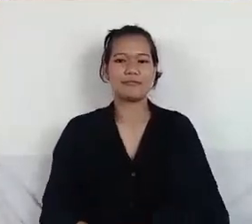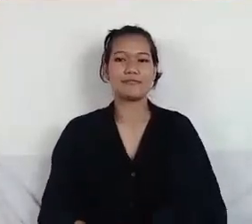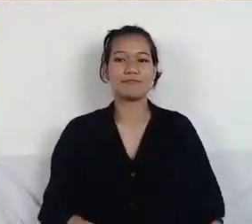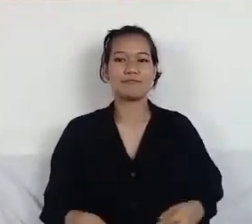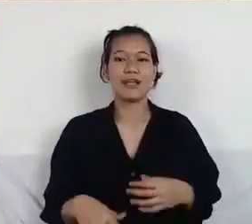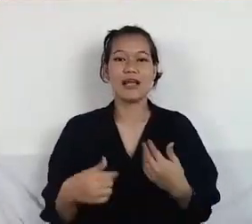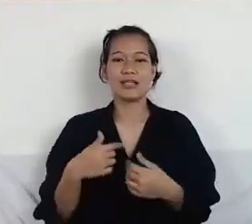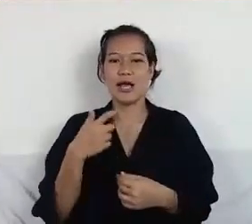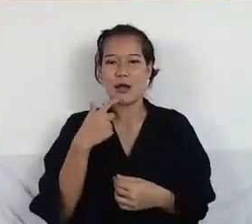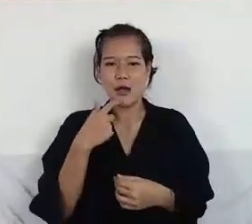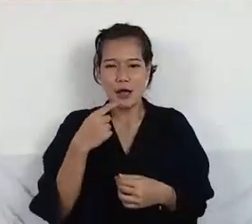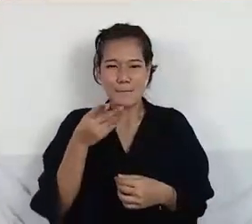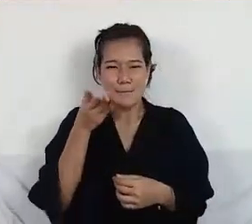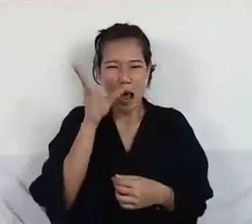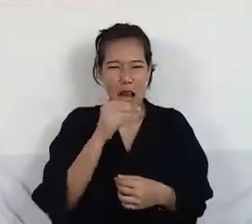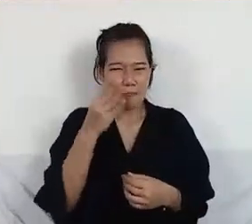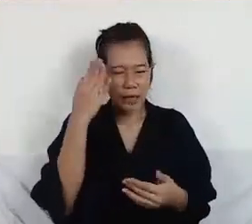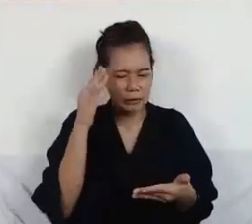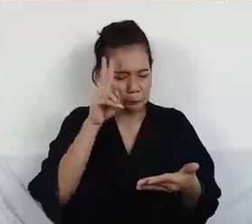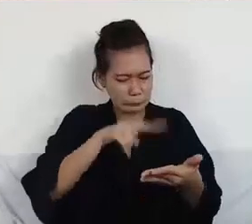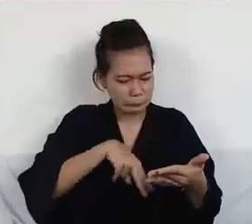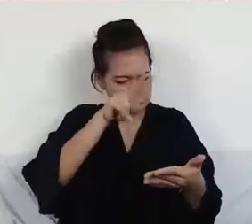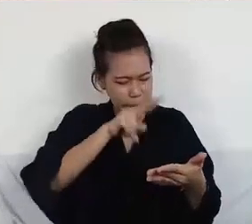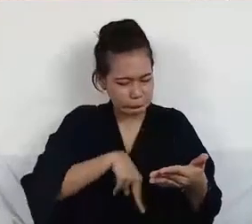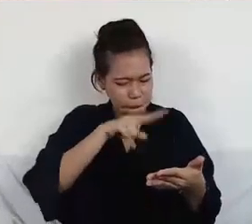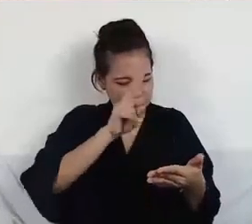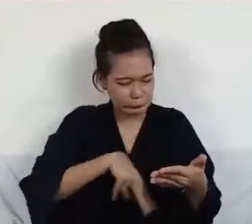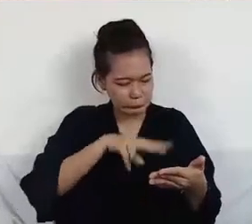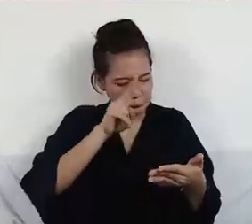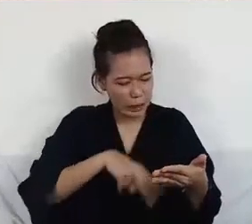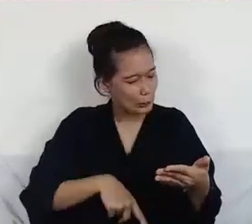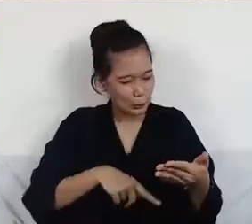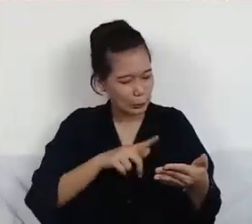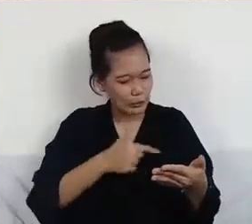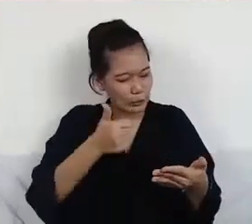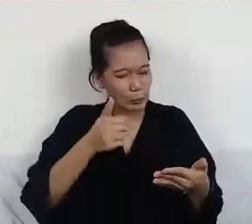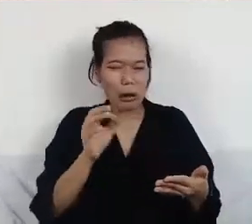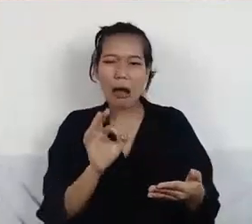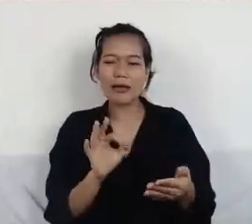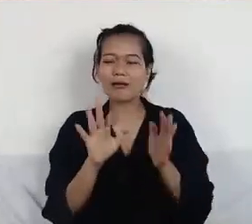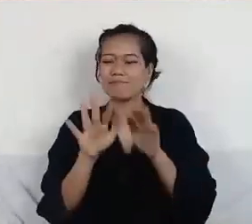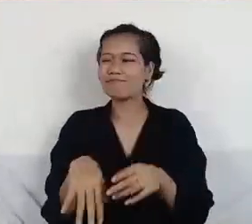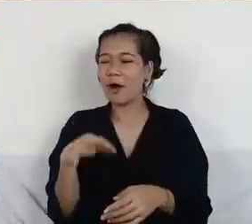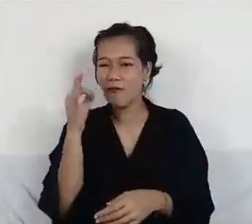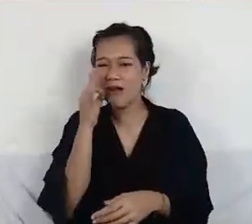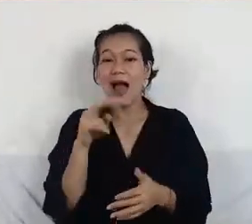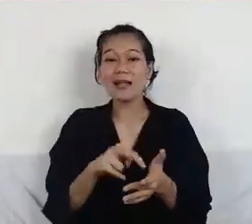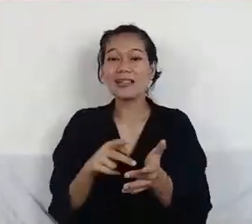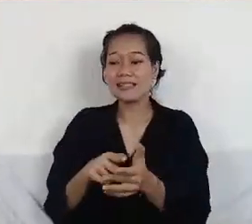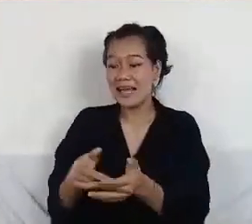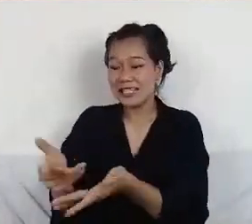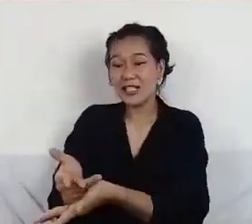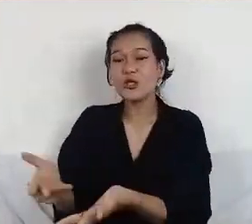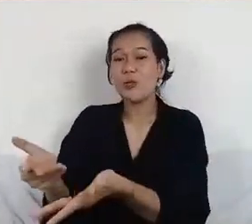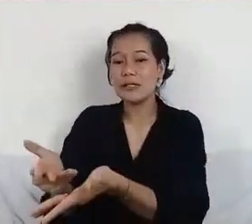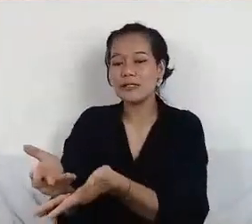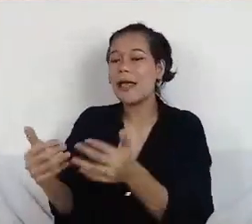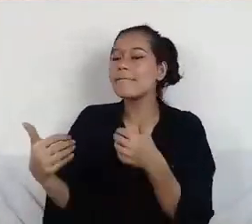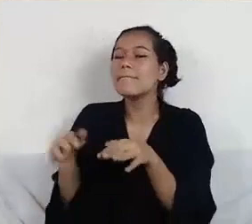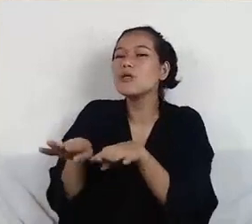Saya coba semalam browsing itu nggak nemu-nemu juga gitu ya, aduh minta maaf ya. Jadi menjunjung tinggi adab, saudaraku.